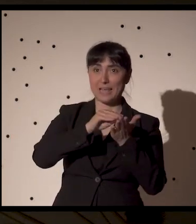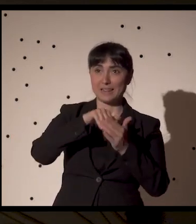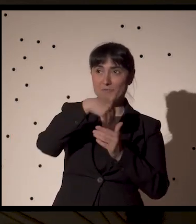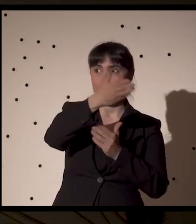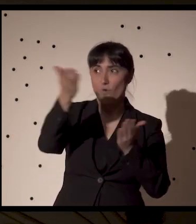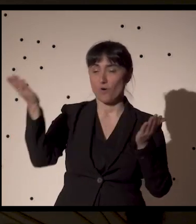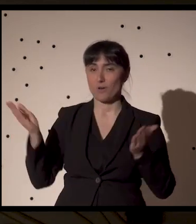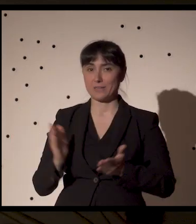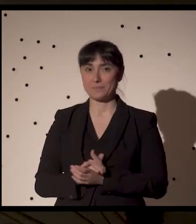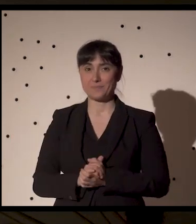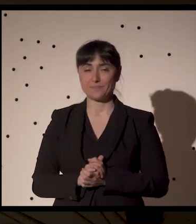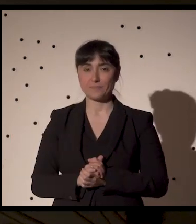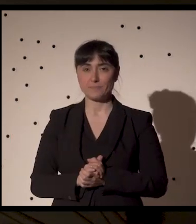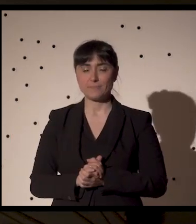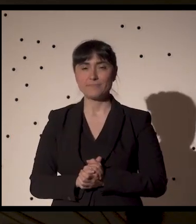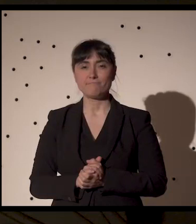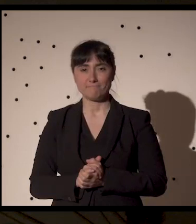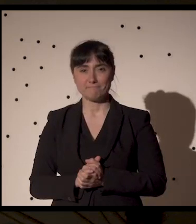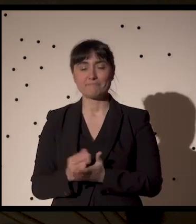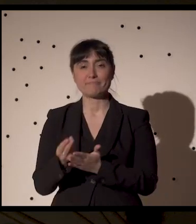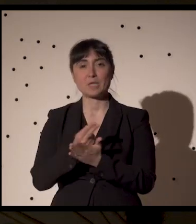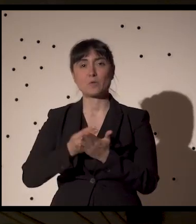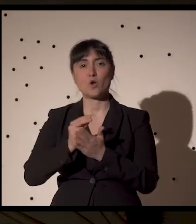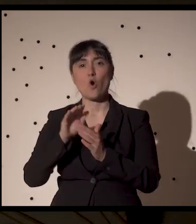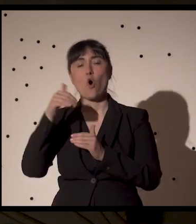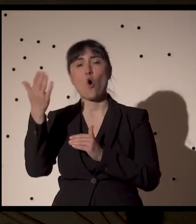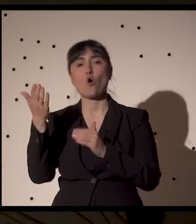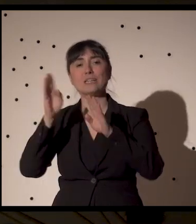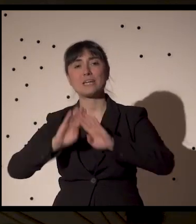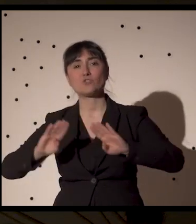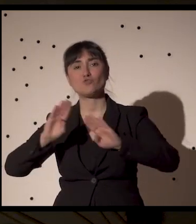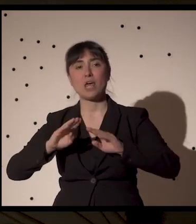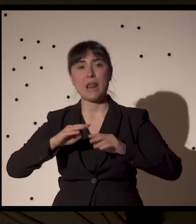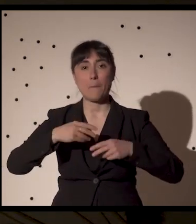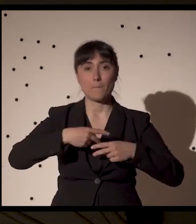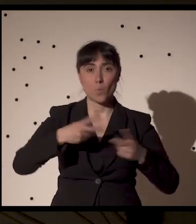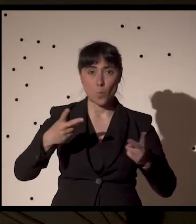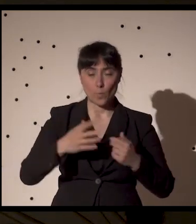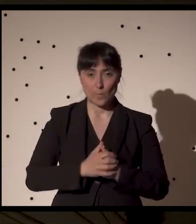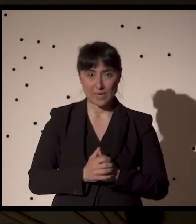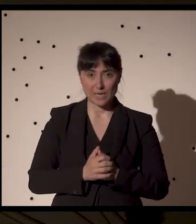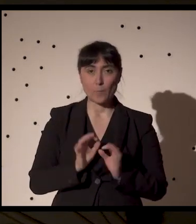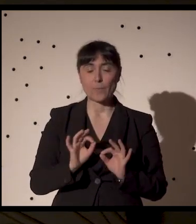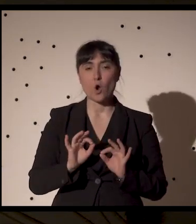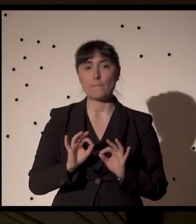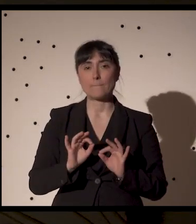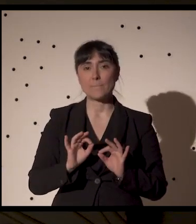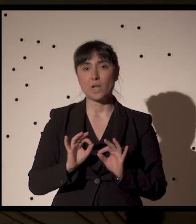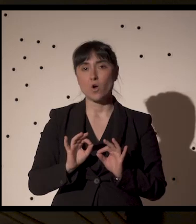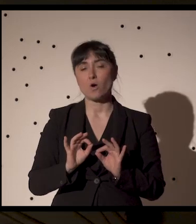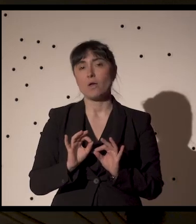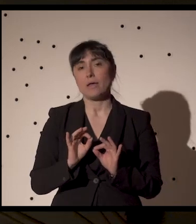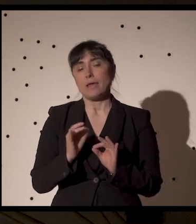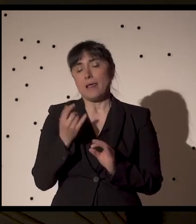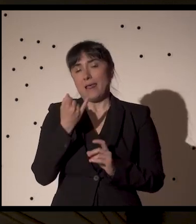oltre la scena pubblico ci porta poi ormai in dirittura d'arrivo con una rapidissima menzione